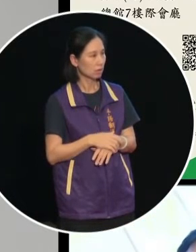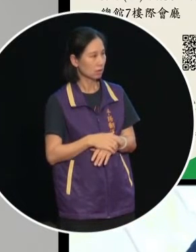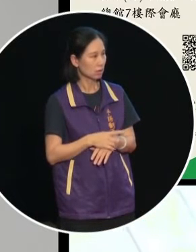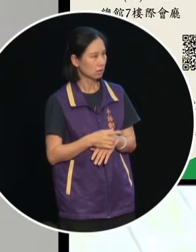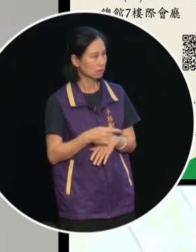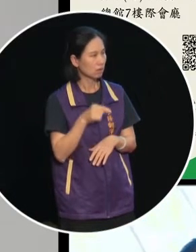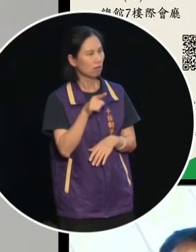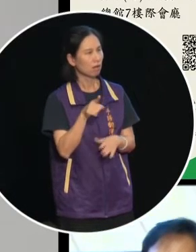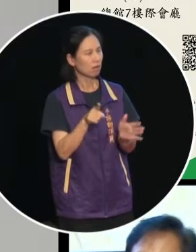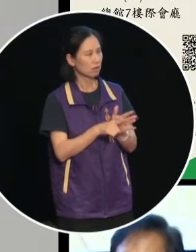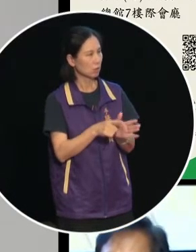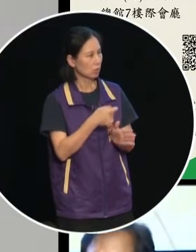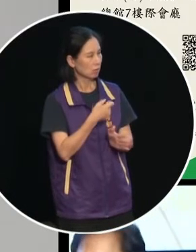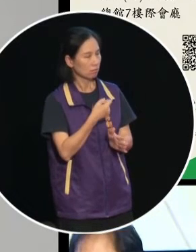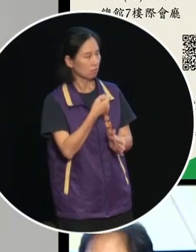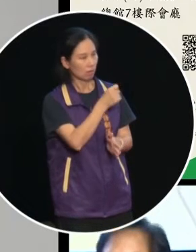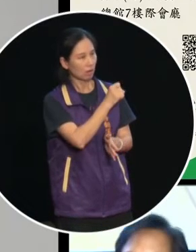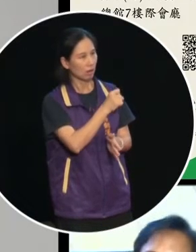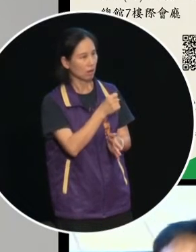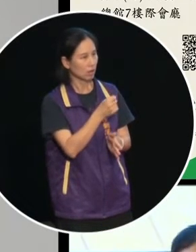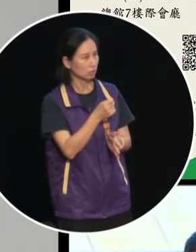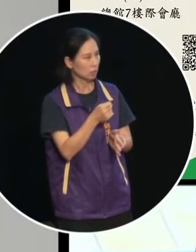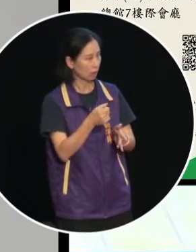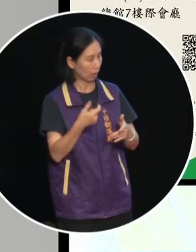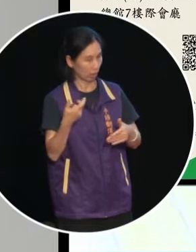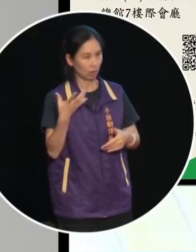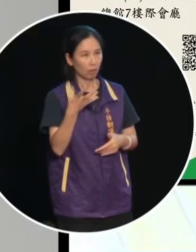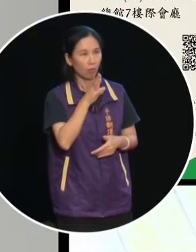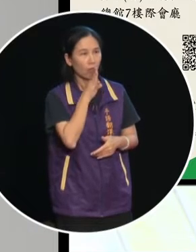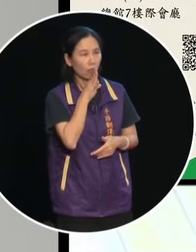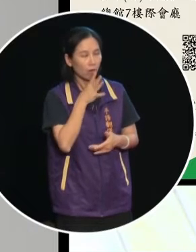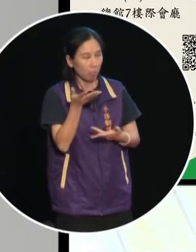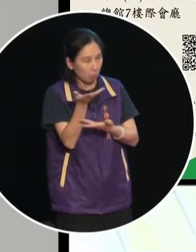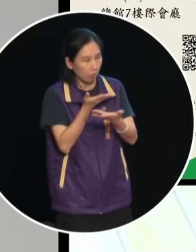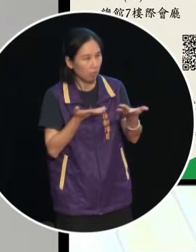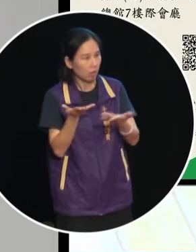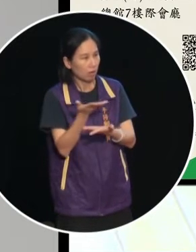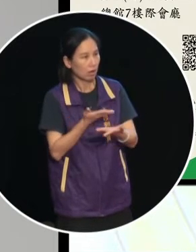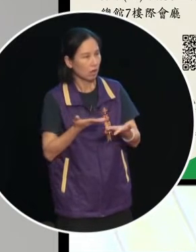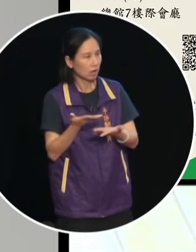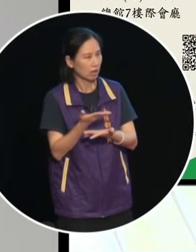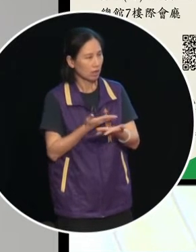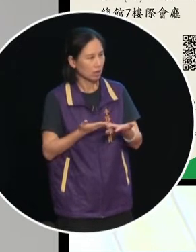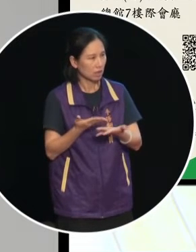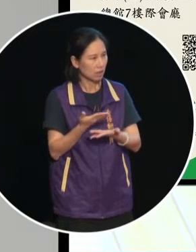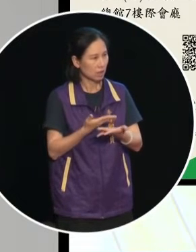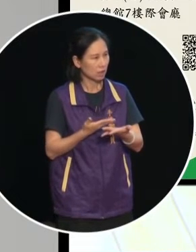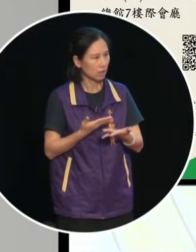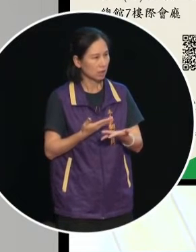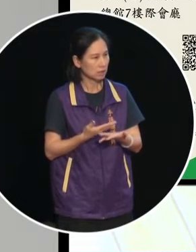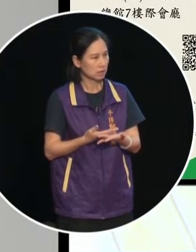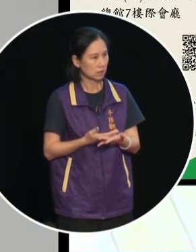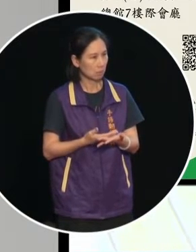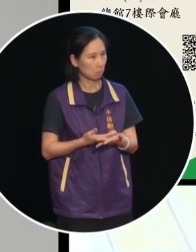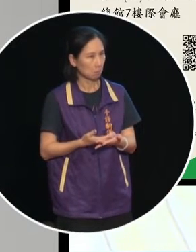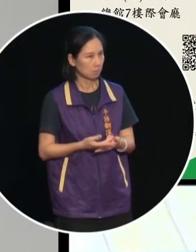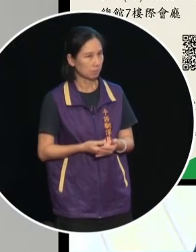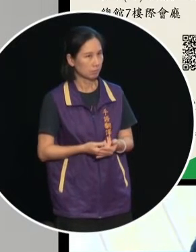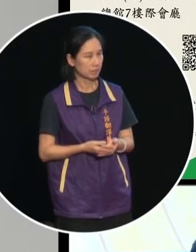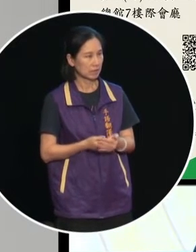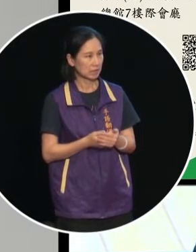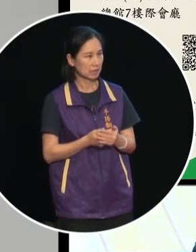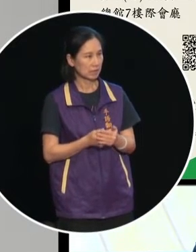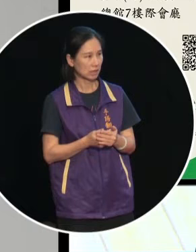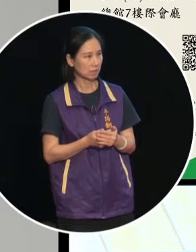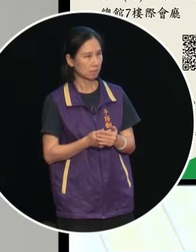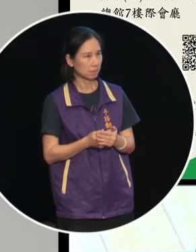在的，都是中日友好。那台湾那个时候是戒严的时代，所以是台